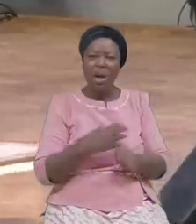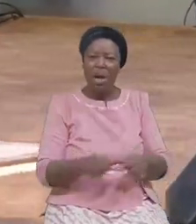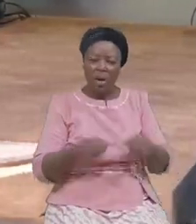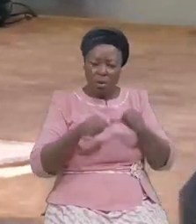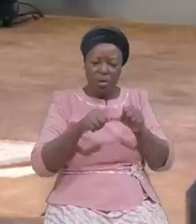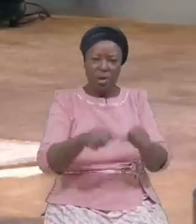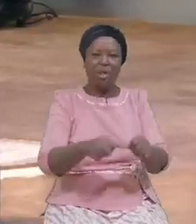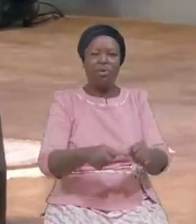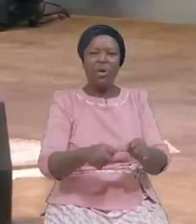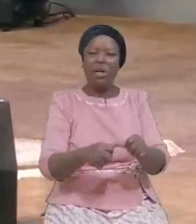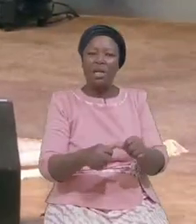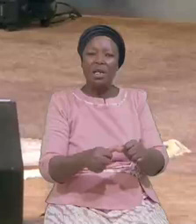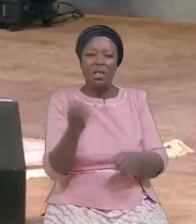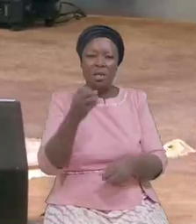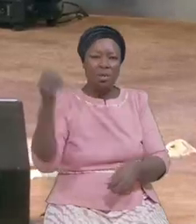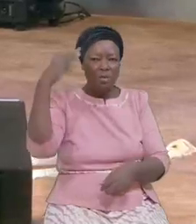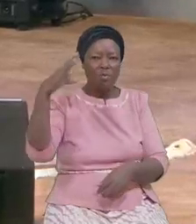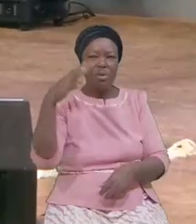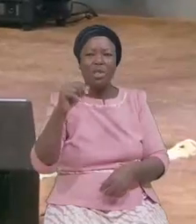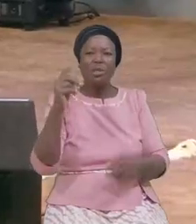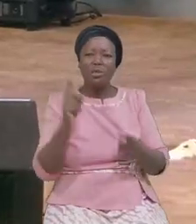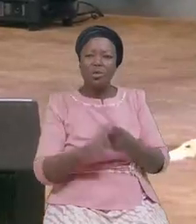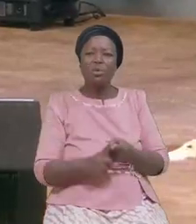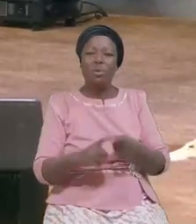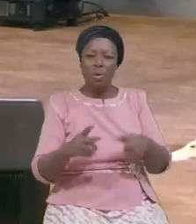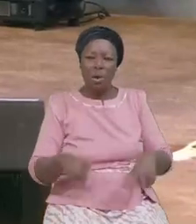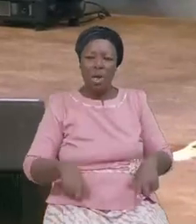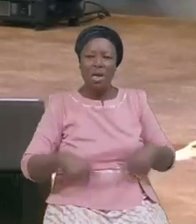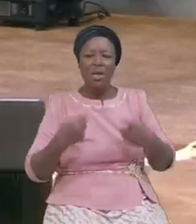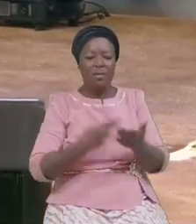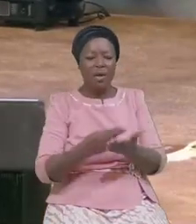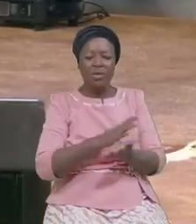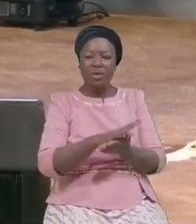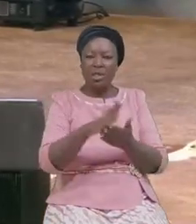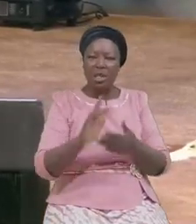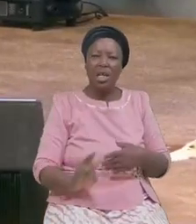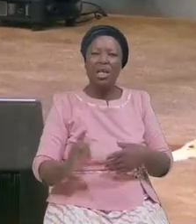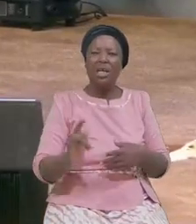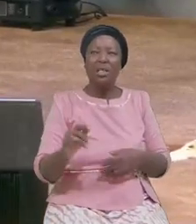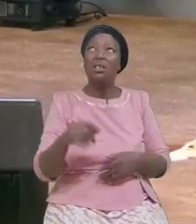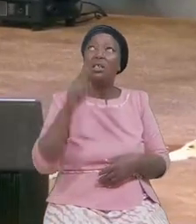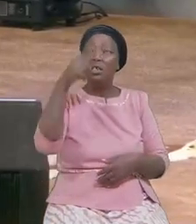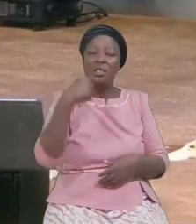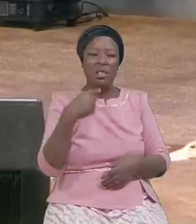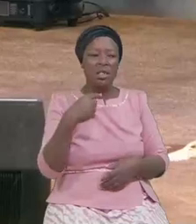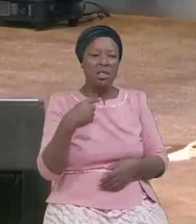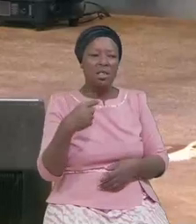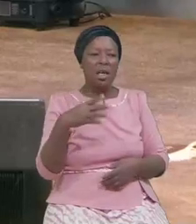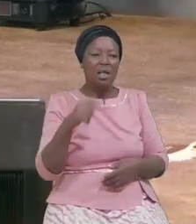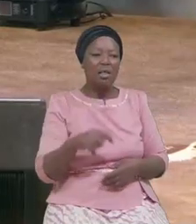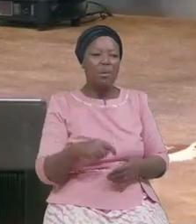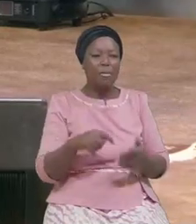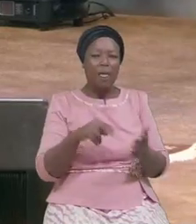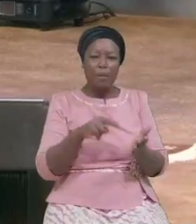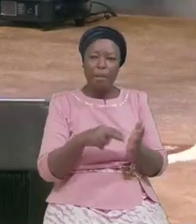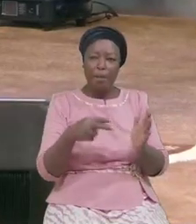constante et la conviction constante pour continuer de vivre justement devant lui. Il dit que c'est l'objectif de